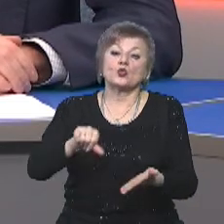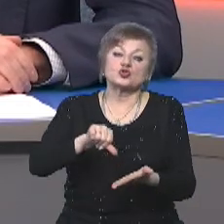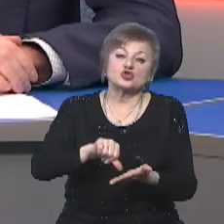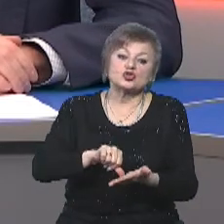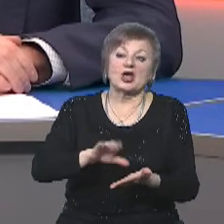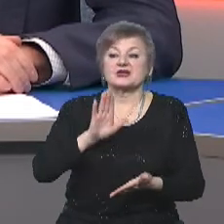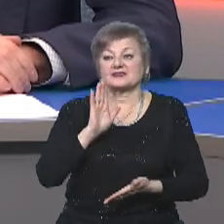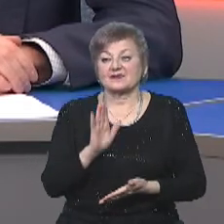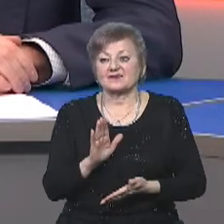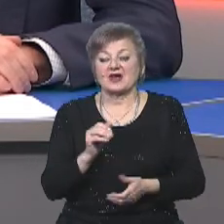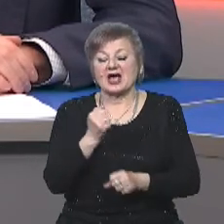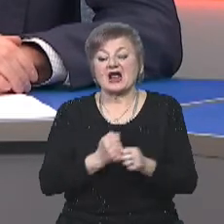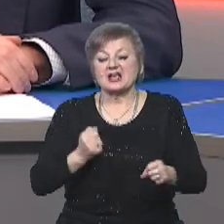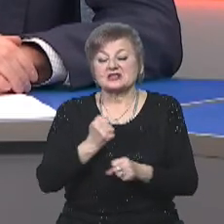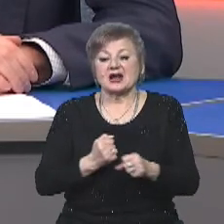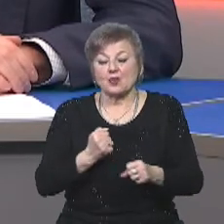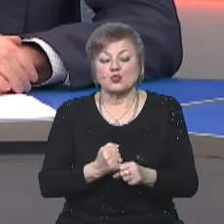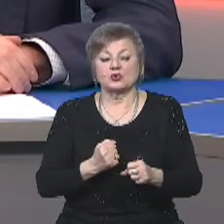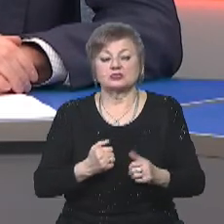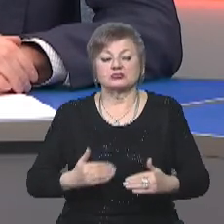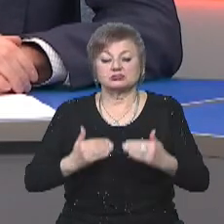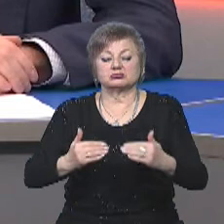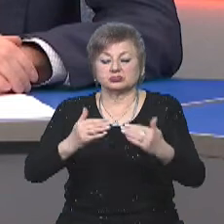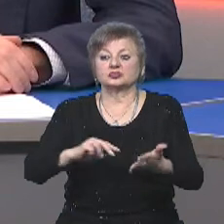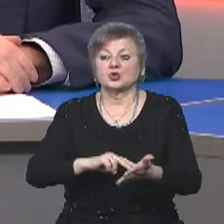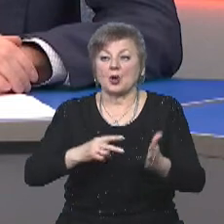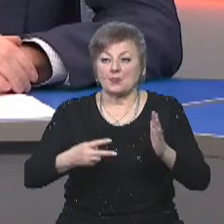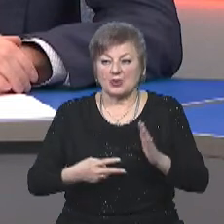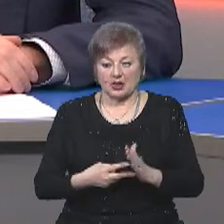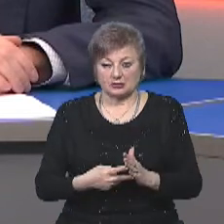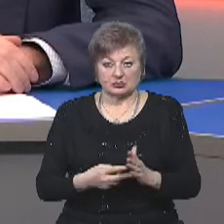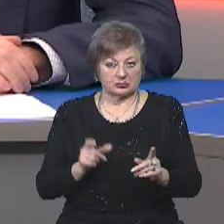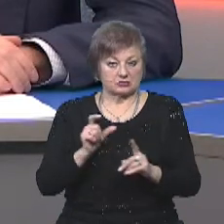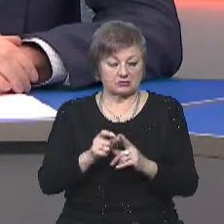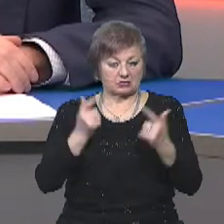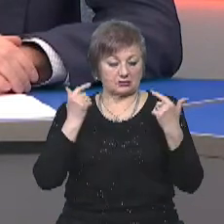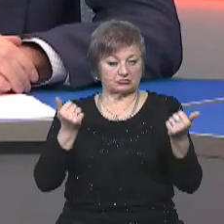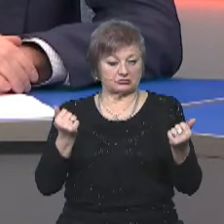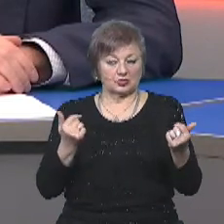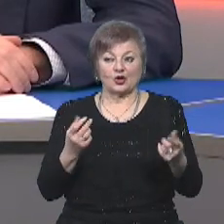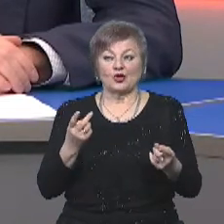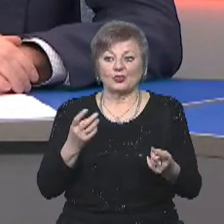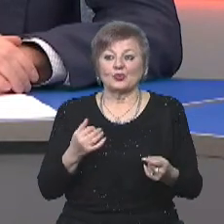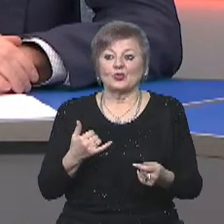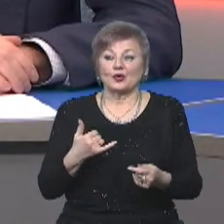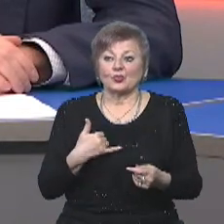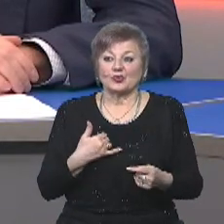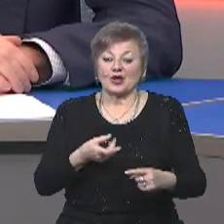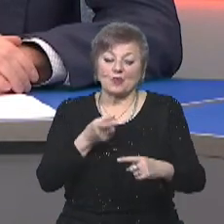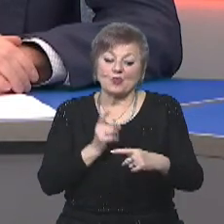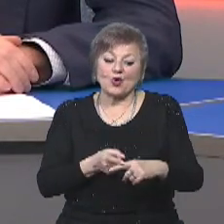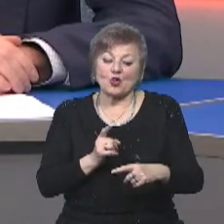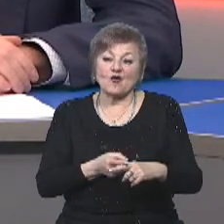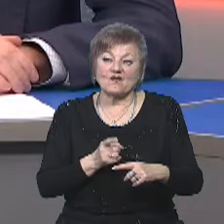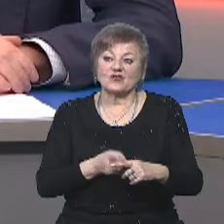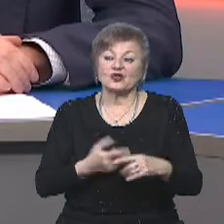участвовать в разработке стратегического плана? Ну, такие слова прямо. Да, у нас сетям уже половине сетей,